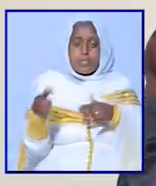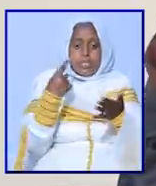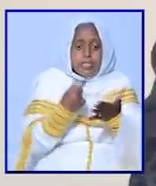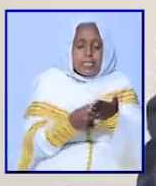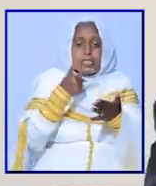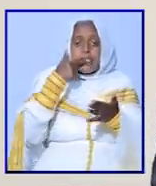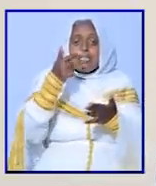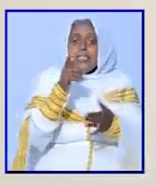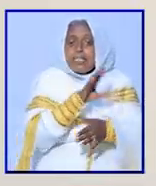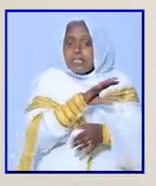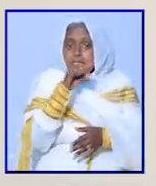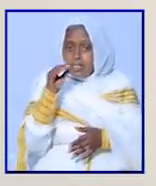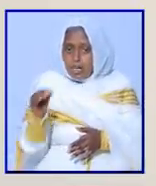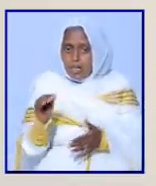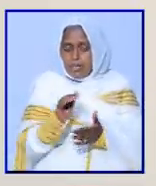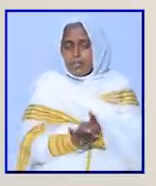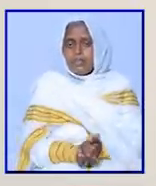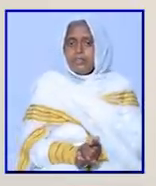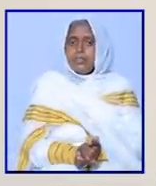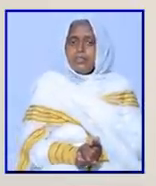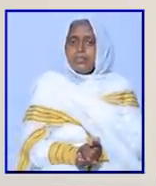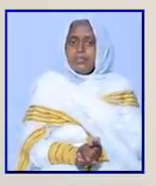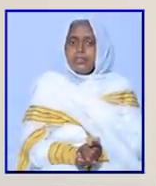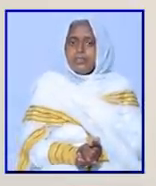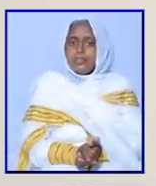አልሸሸንም። ይህን ይልና